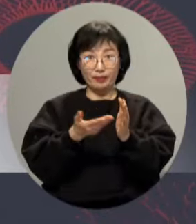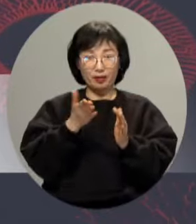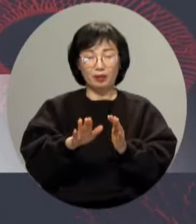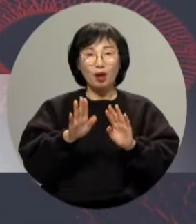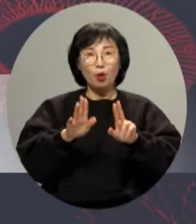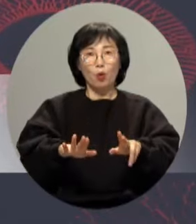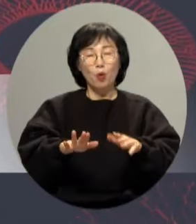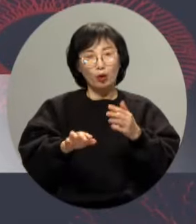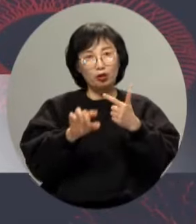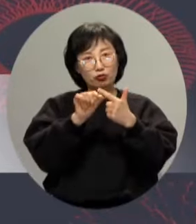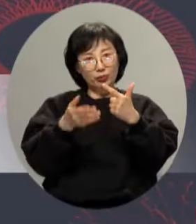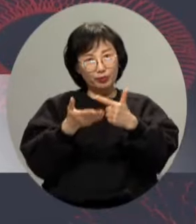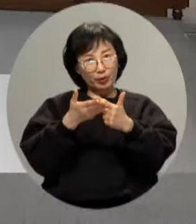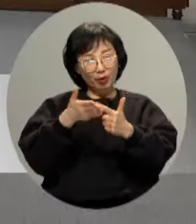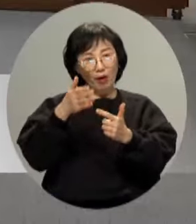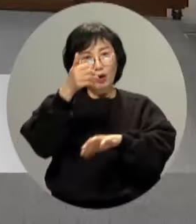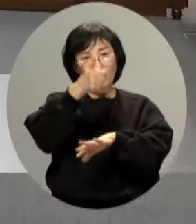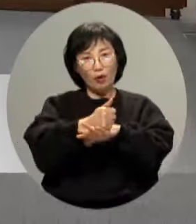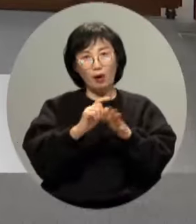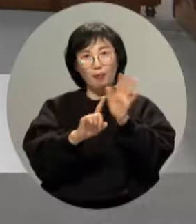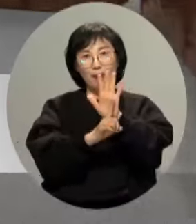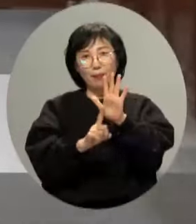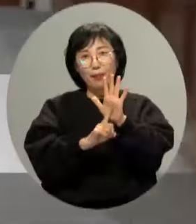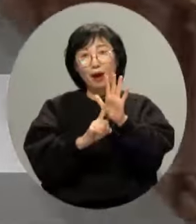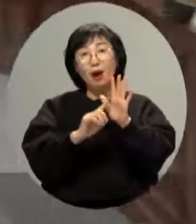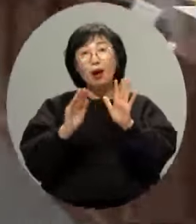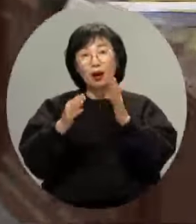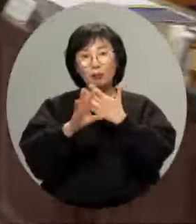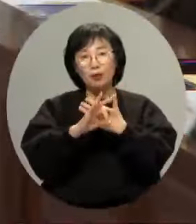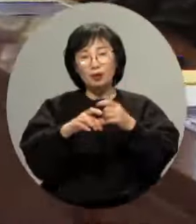올해 상반기 내 결과가 발표되면 해당 지역의